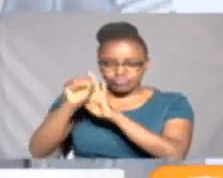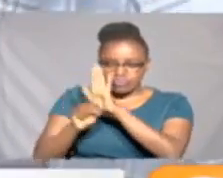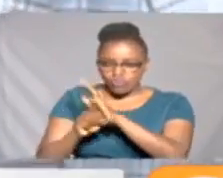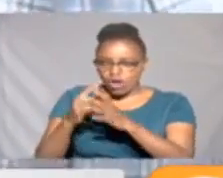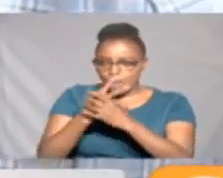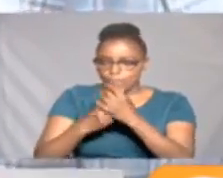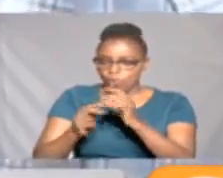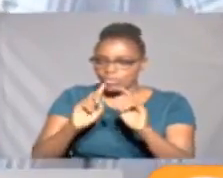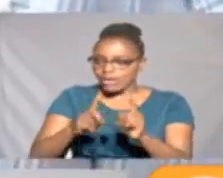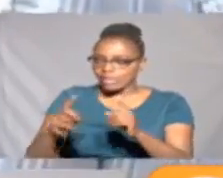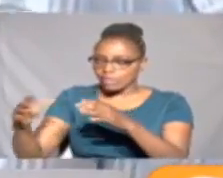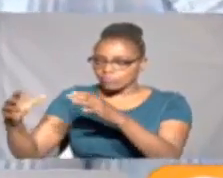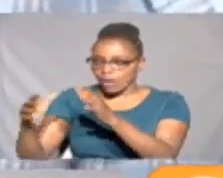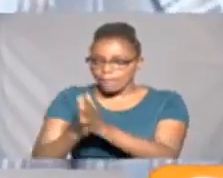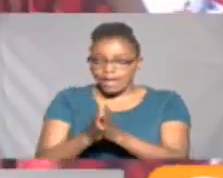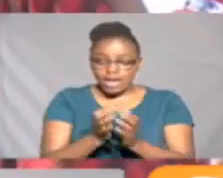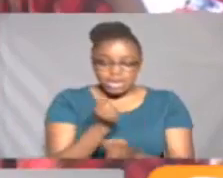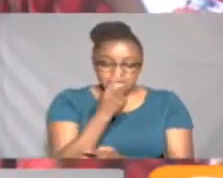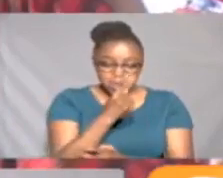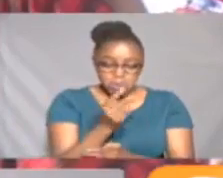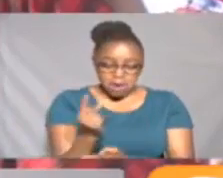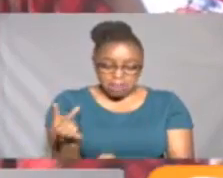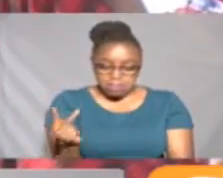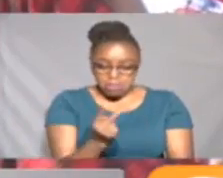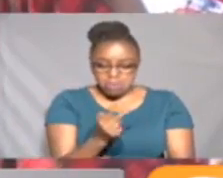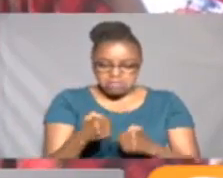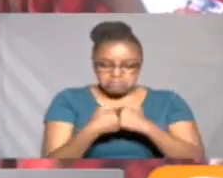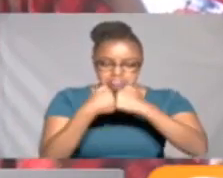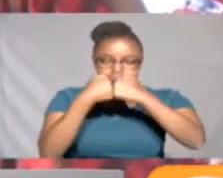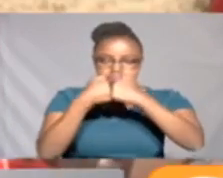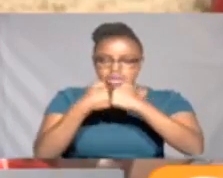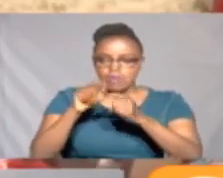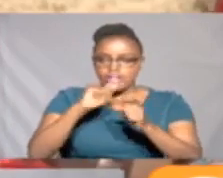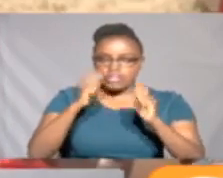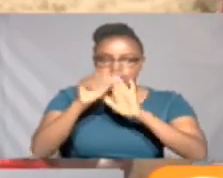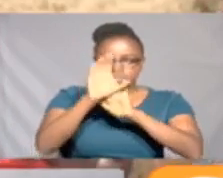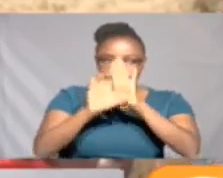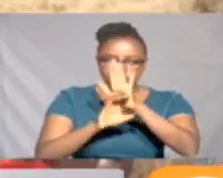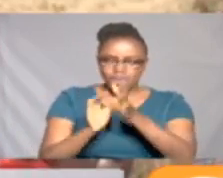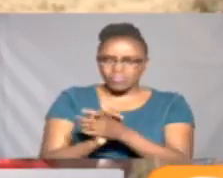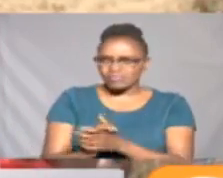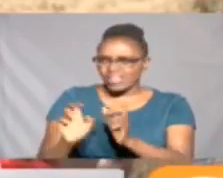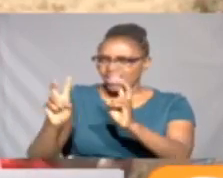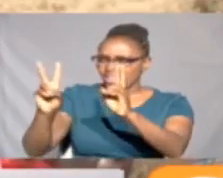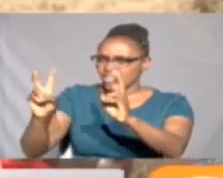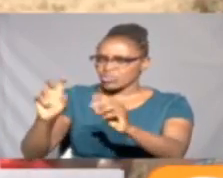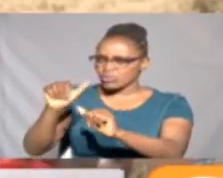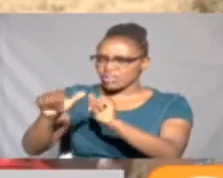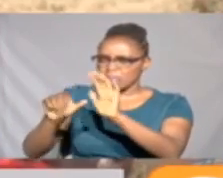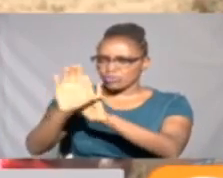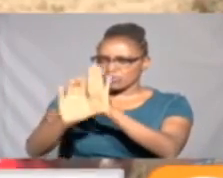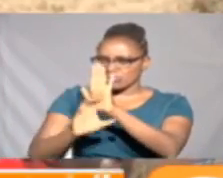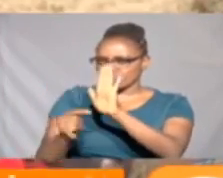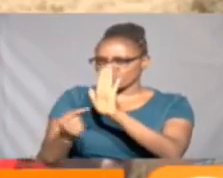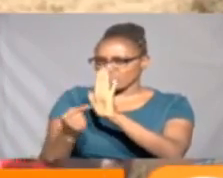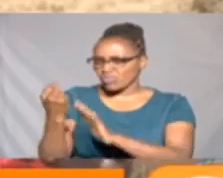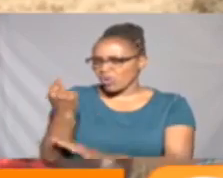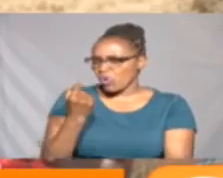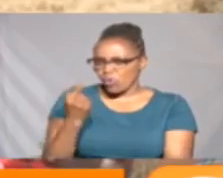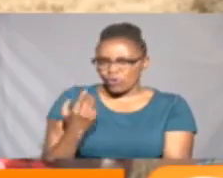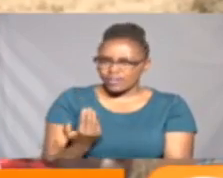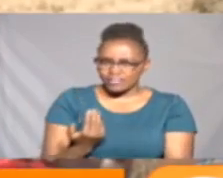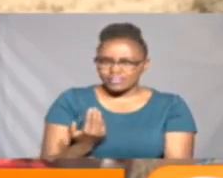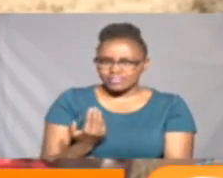the Tangatanga and Kieleweke camps locking horns over the referendum. Mambo ya katiba, hii ni suti